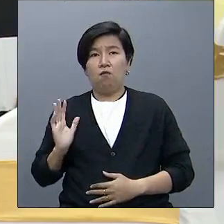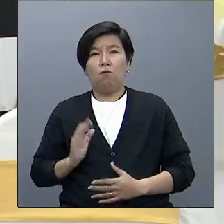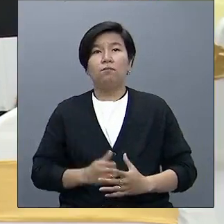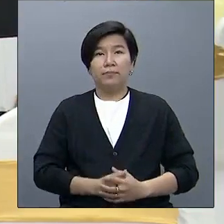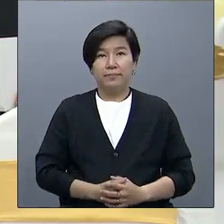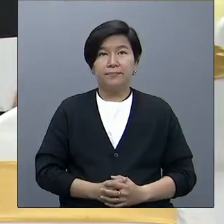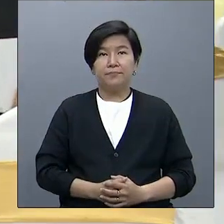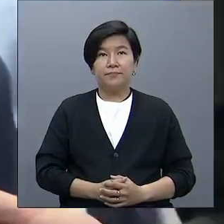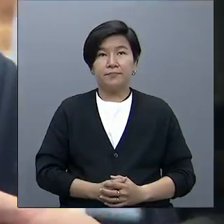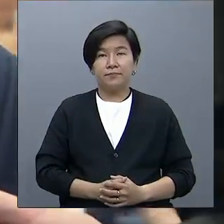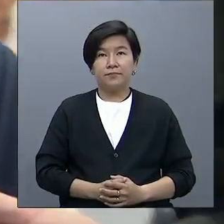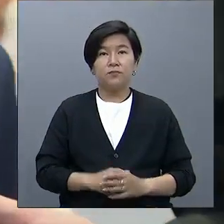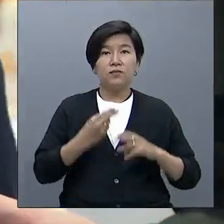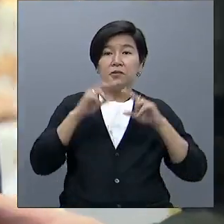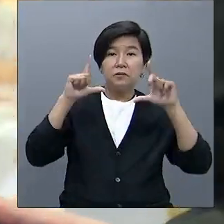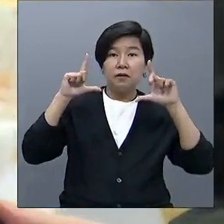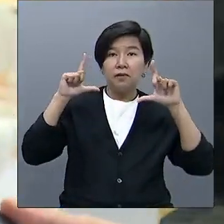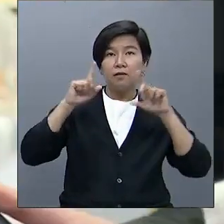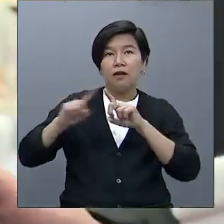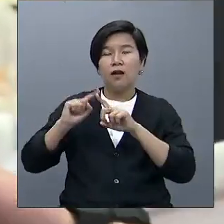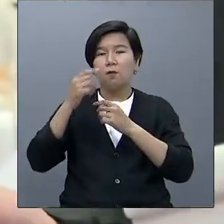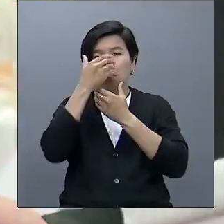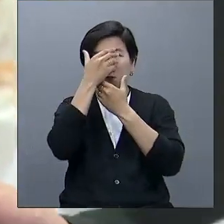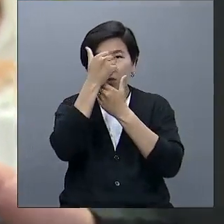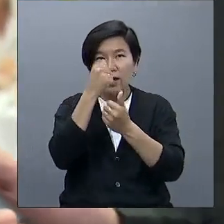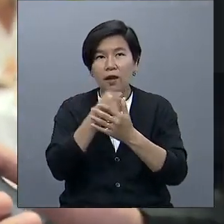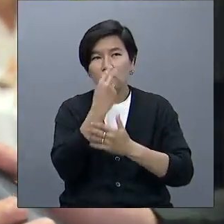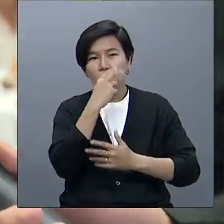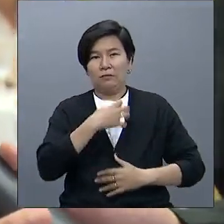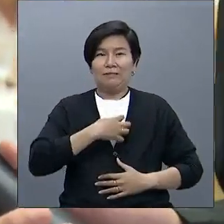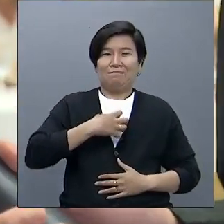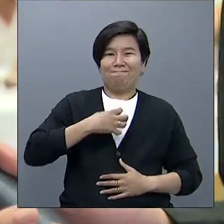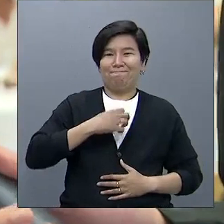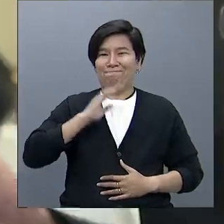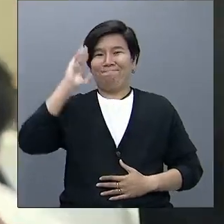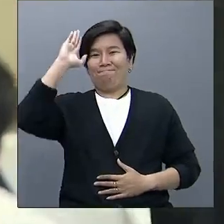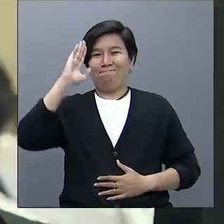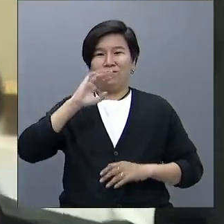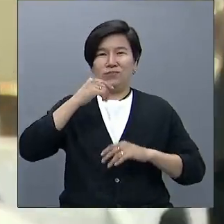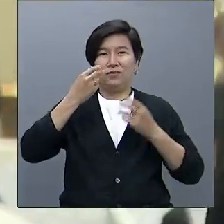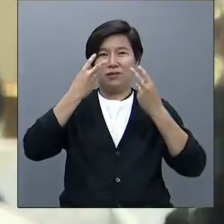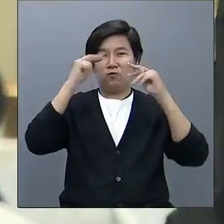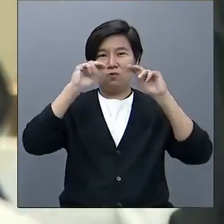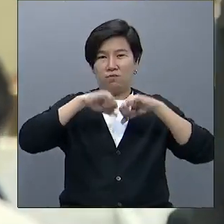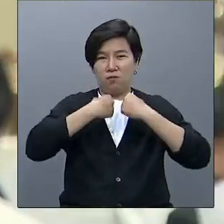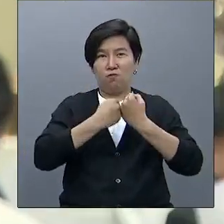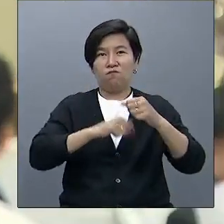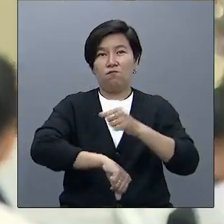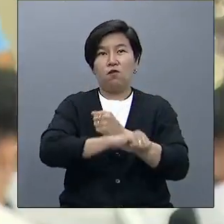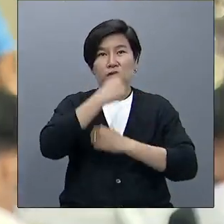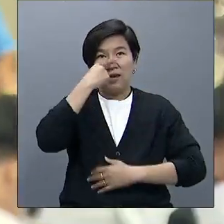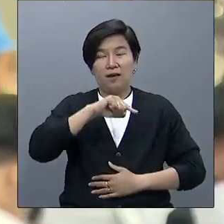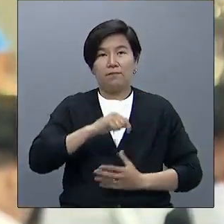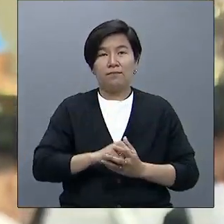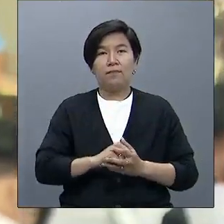ก่อนหน้านี้คนดังวงการกีฬาหลายคนให้ความสนใจเปิดตัวชิงตำแหน่งนายกสมาคมกีฬาฟุตบอลแห่งประเทศไทยซึ่งจะมีการเลือก